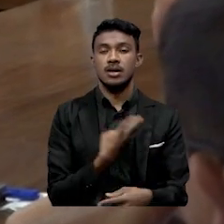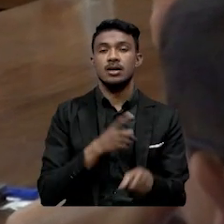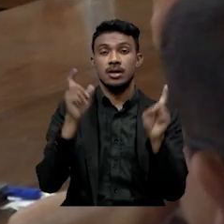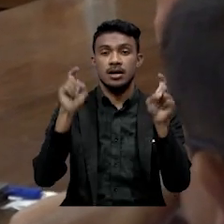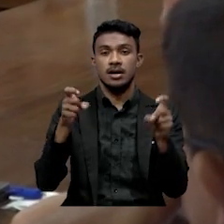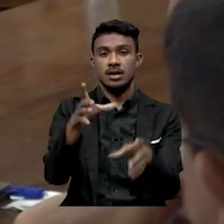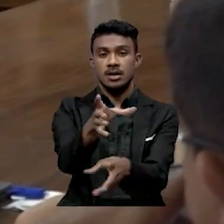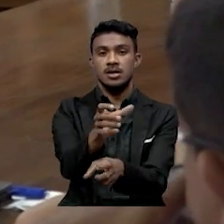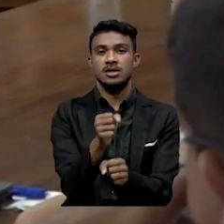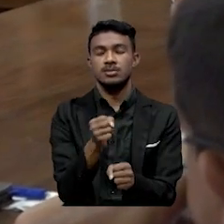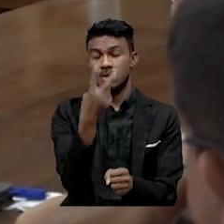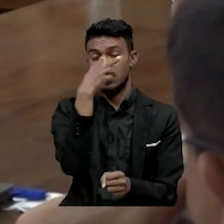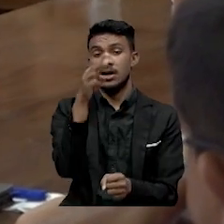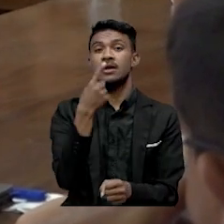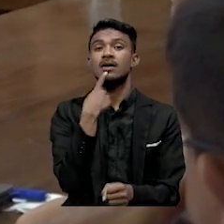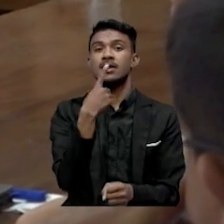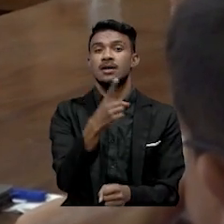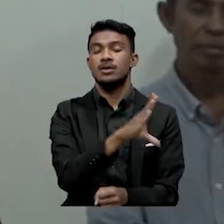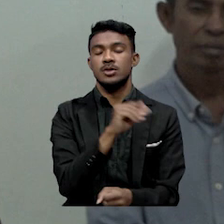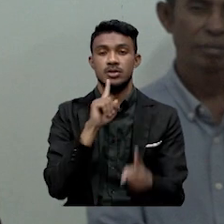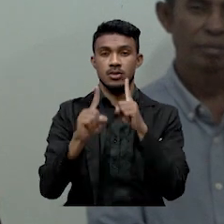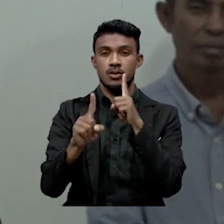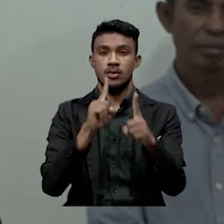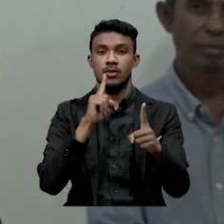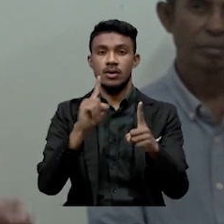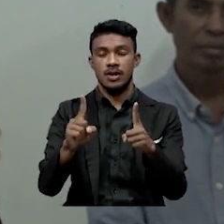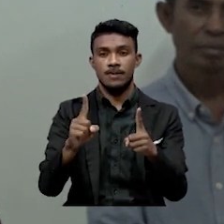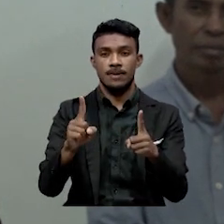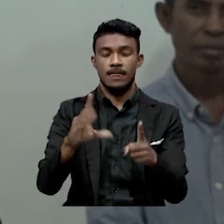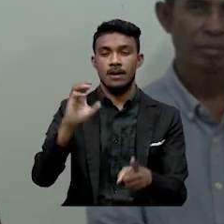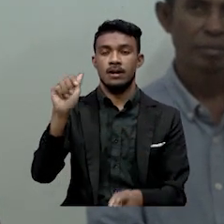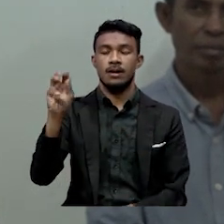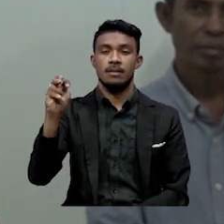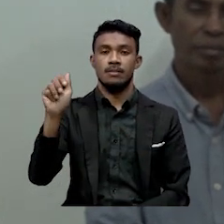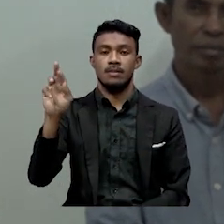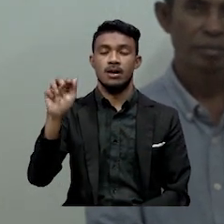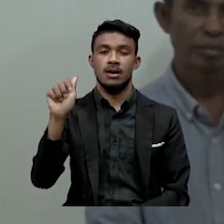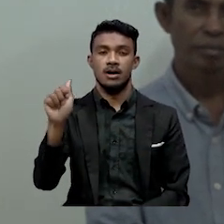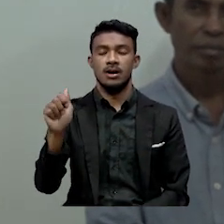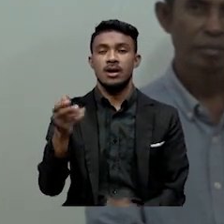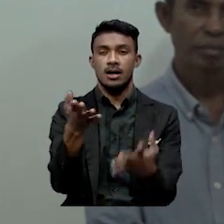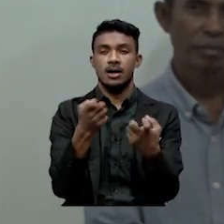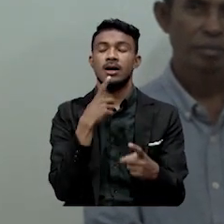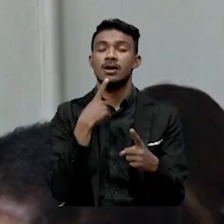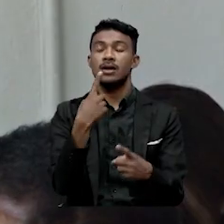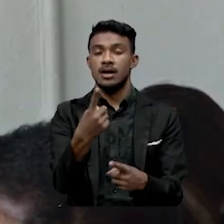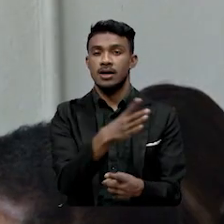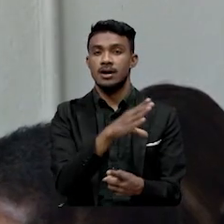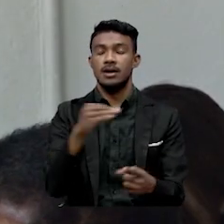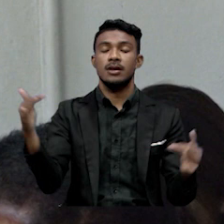kita hari ada alasannya prayerful Iya kamera commerce industri Timor Leste karet kuliah assumtu nebe'e importantly